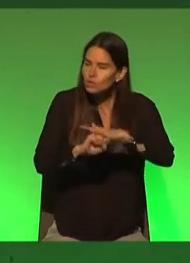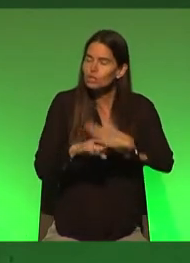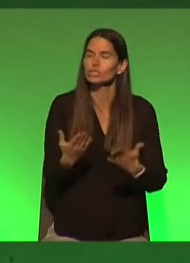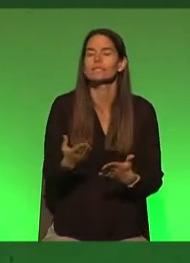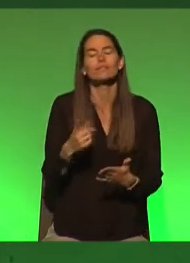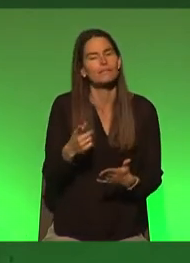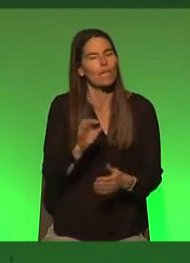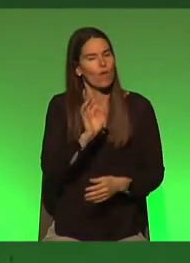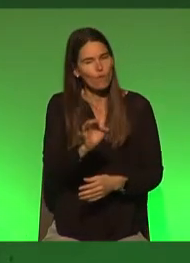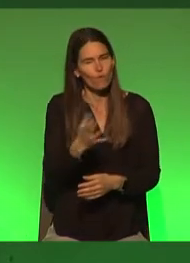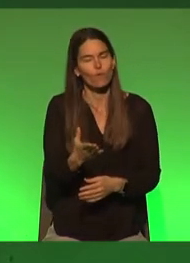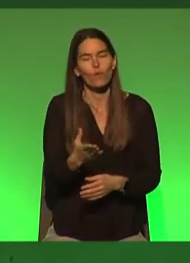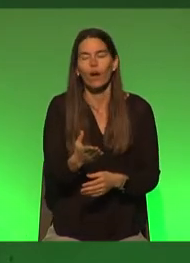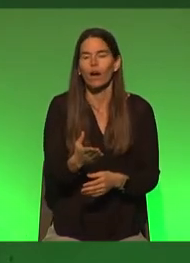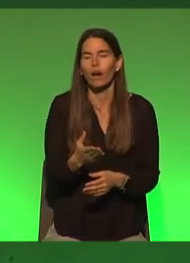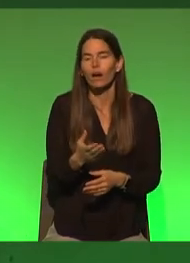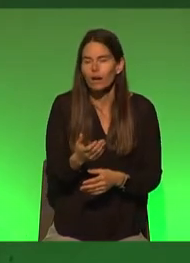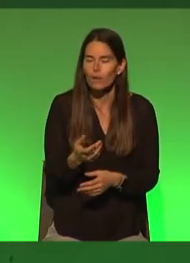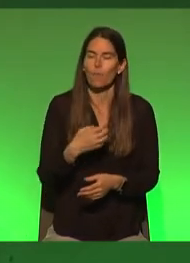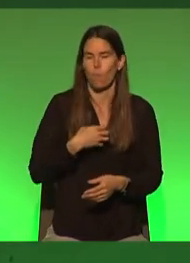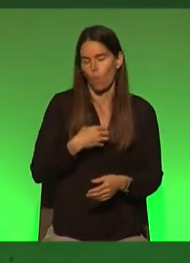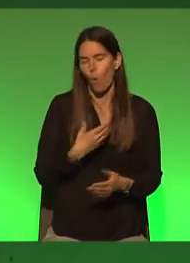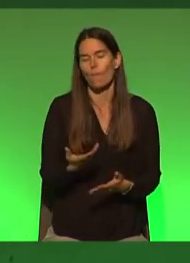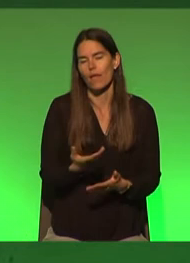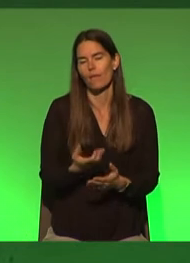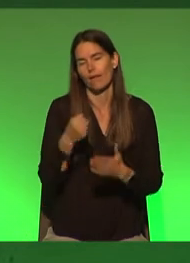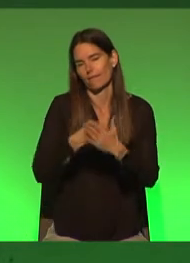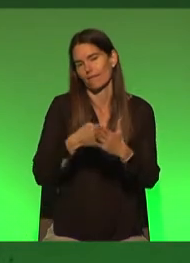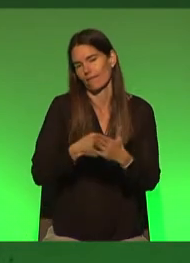blind vor den Ausbeutungsverhältnissen, um die es da geht,